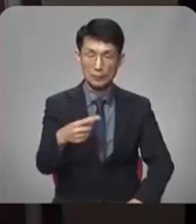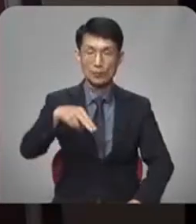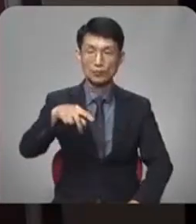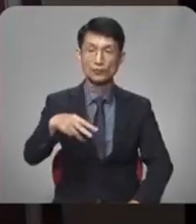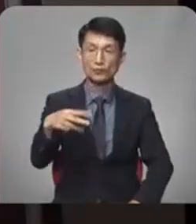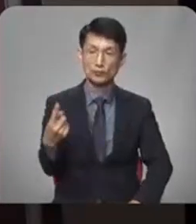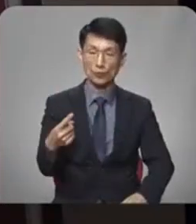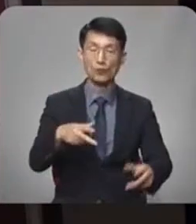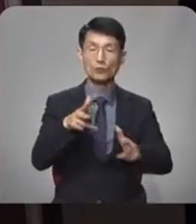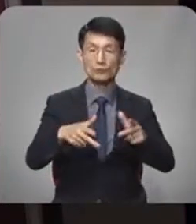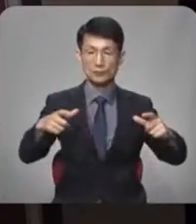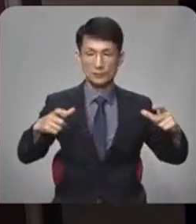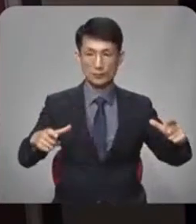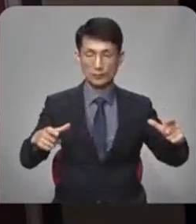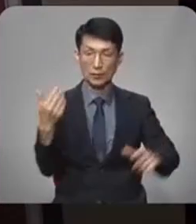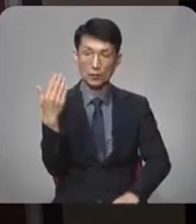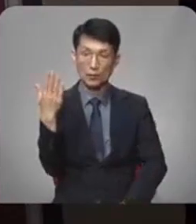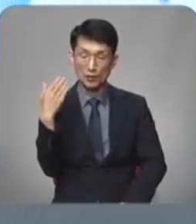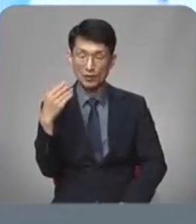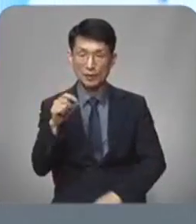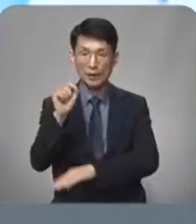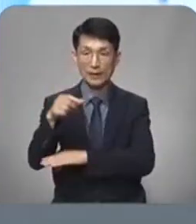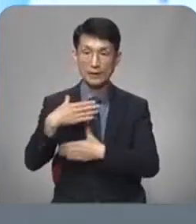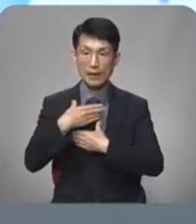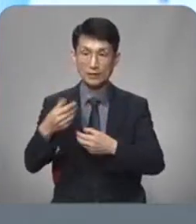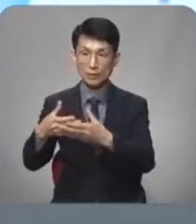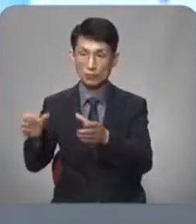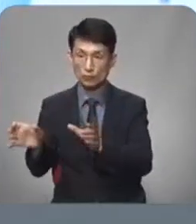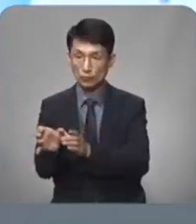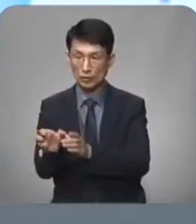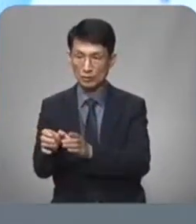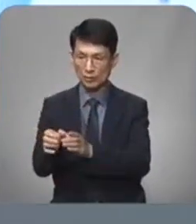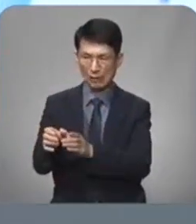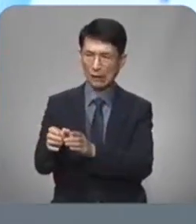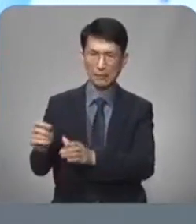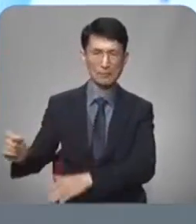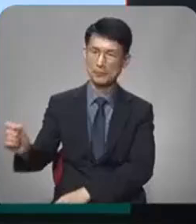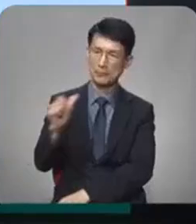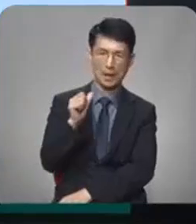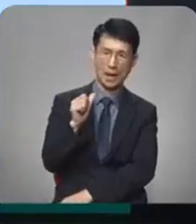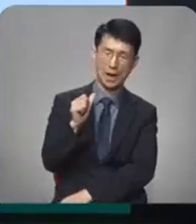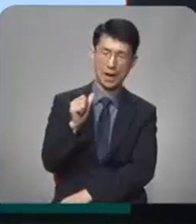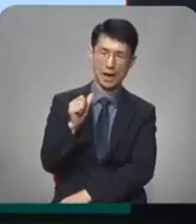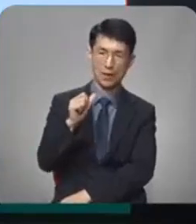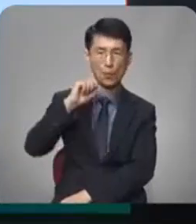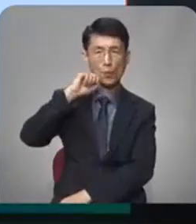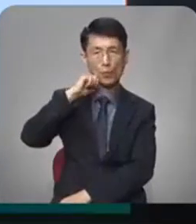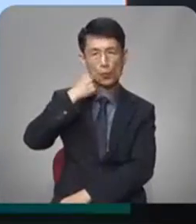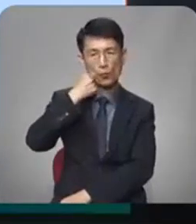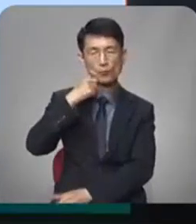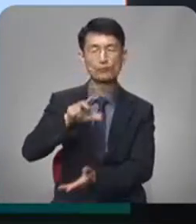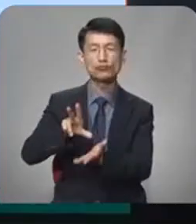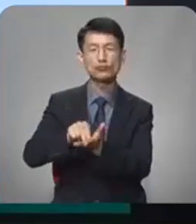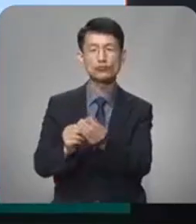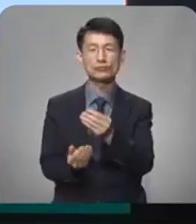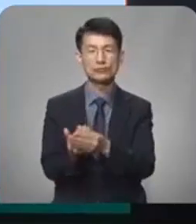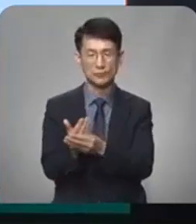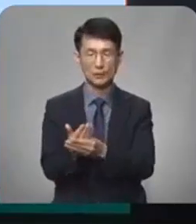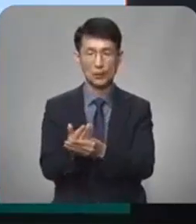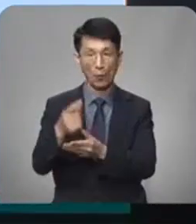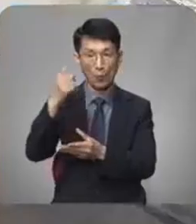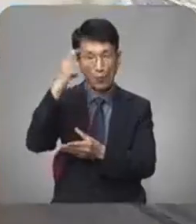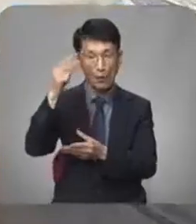스근 행정안전부의 중앙투자 심사에서 되면서 빨간불이 켜졌습니다 기업들의 투자